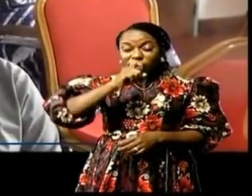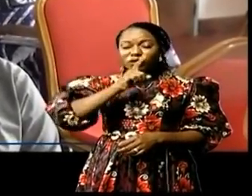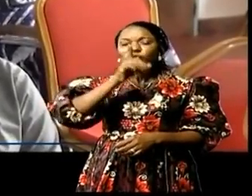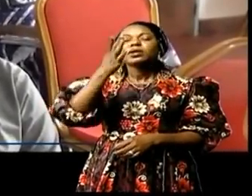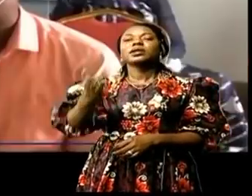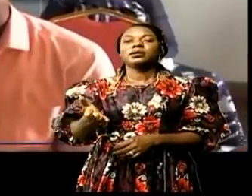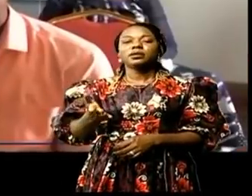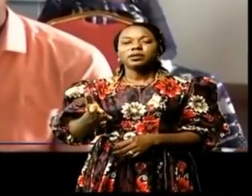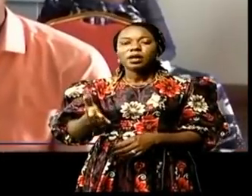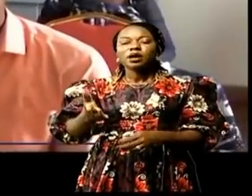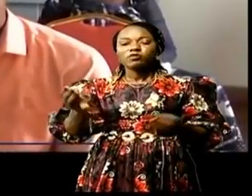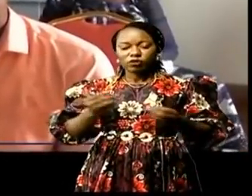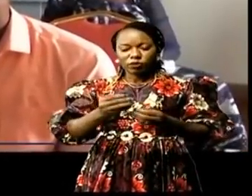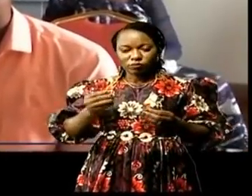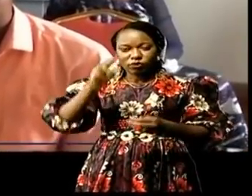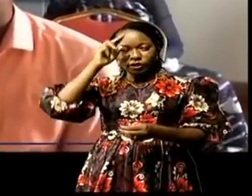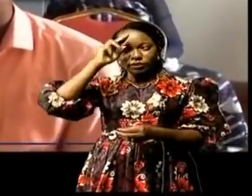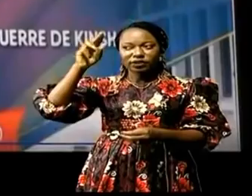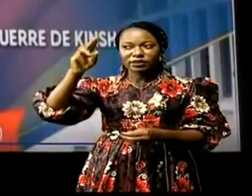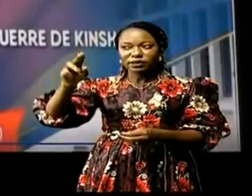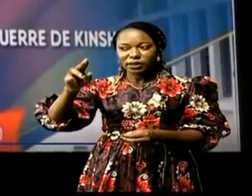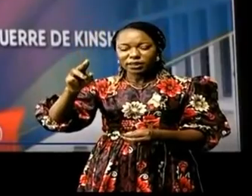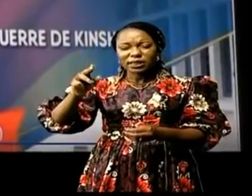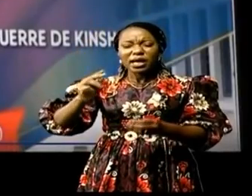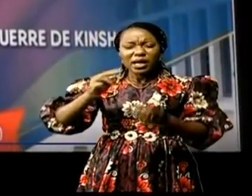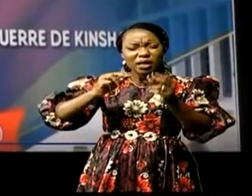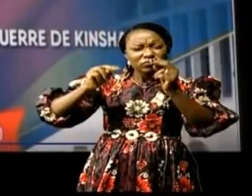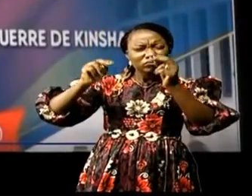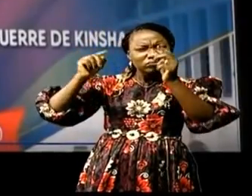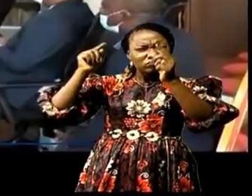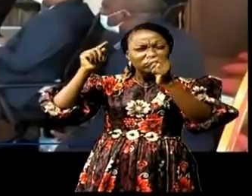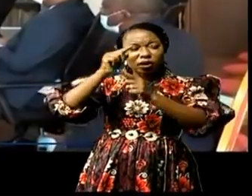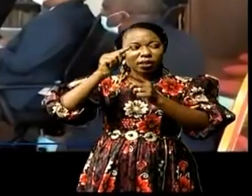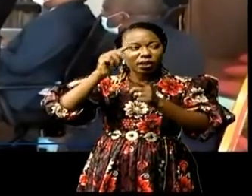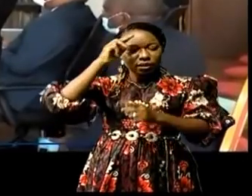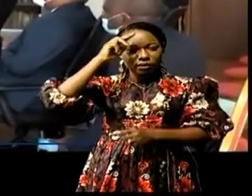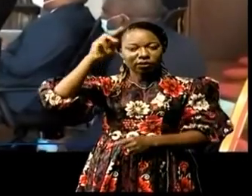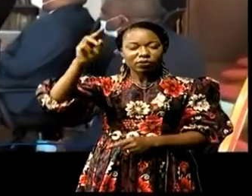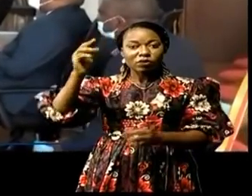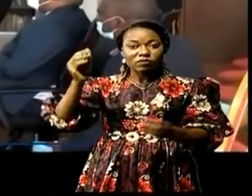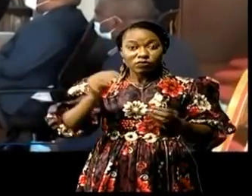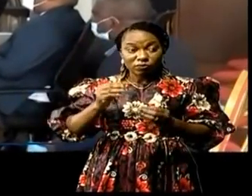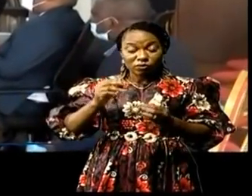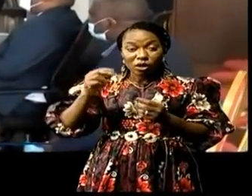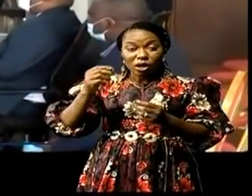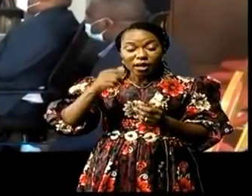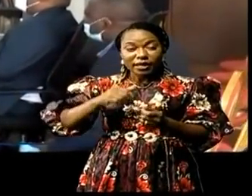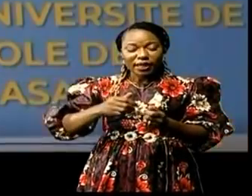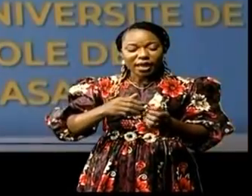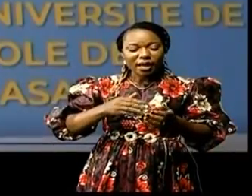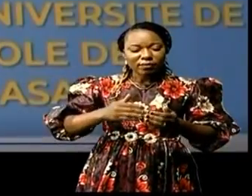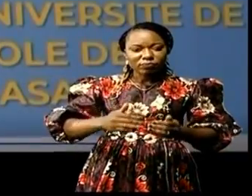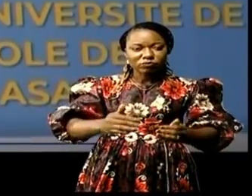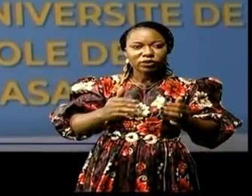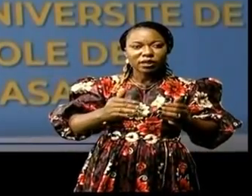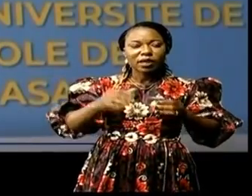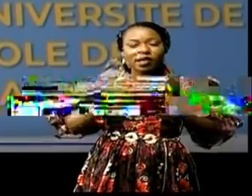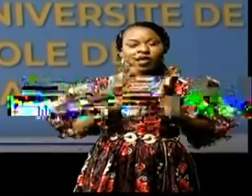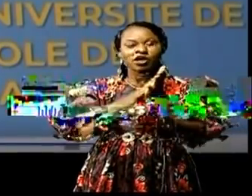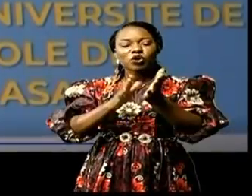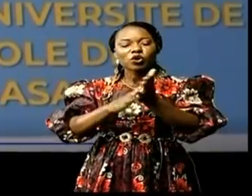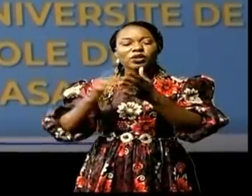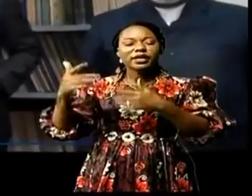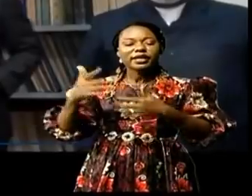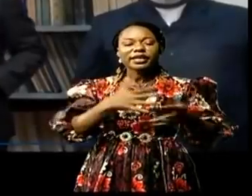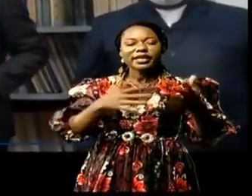stratégies. L'université reste le sommet par excellence de formation de ces intelligences. Cette logique a poussé l'école de guerre de la RDC de signer